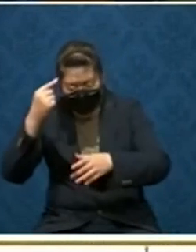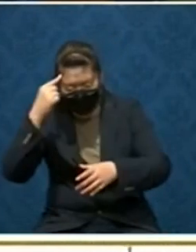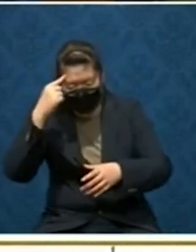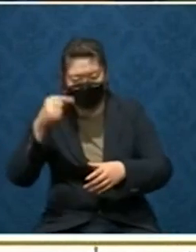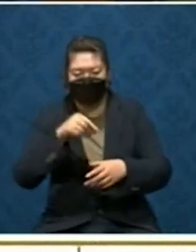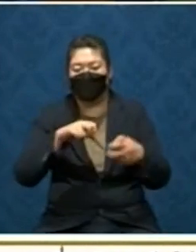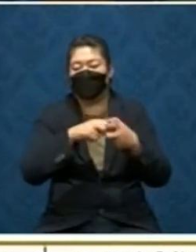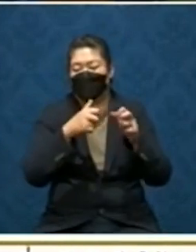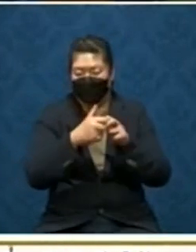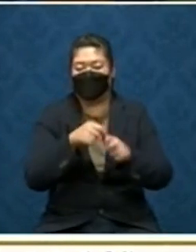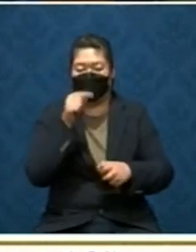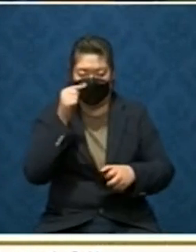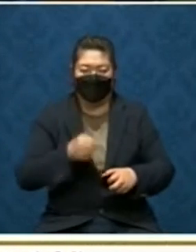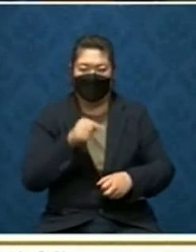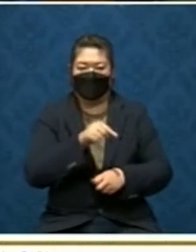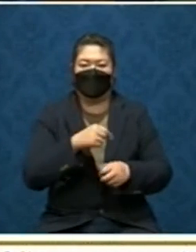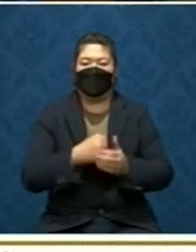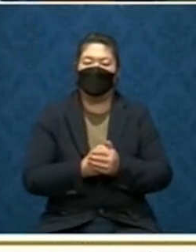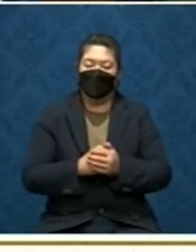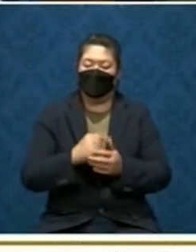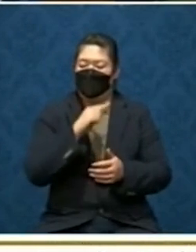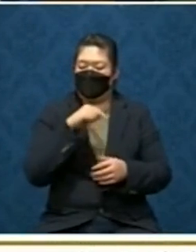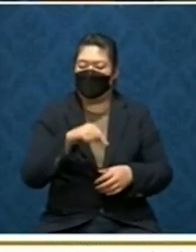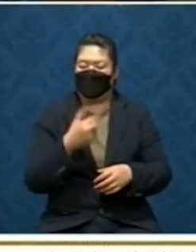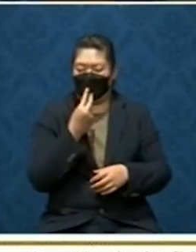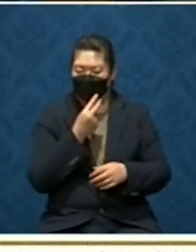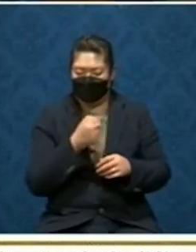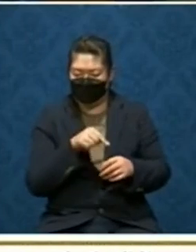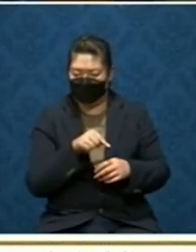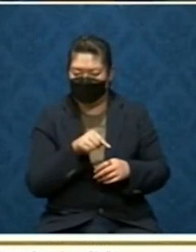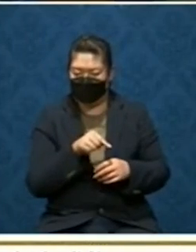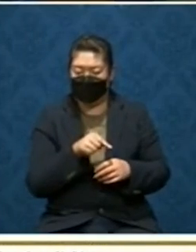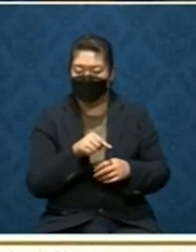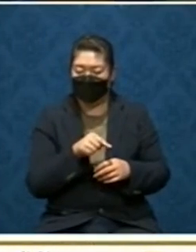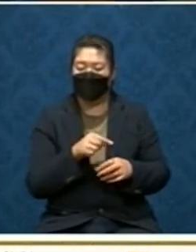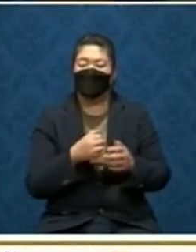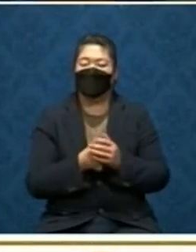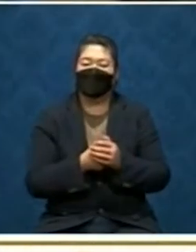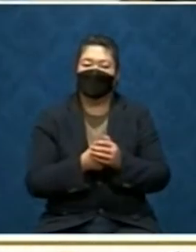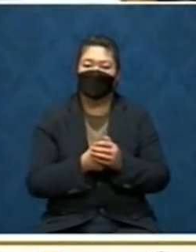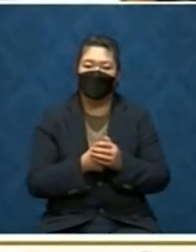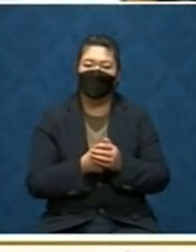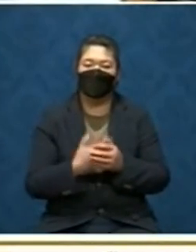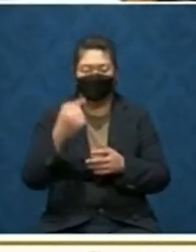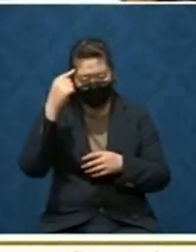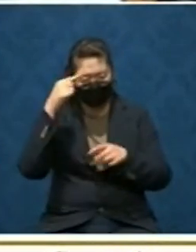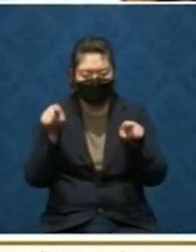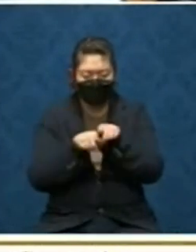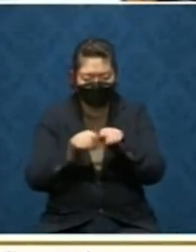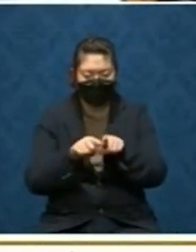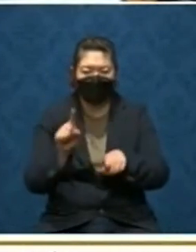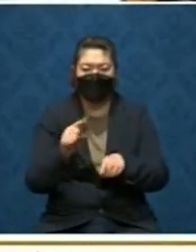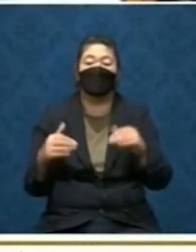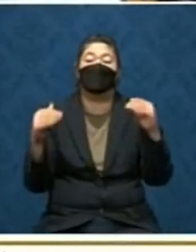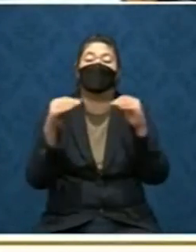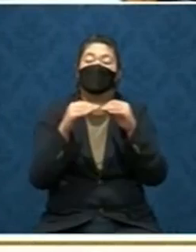และถึงแม้ว่าท่านจะไม่เห็นด้วยกับข้อเรียกร้องเหล่านั้นแต่อย่างน้อยมีสิ่งหนึ่งที่เราทุกคนต้องเห็นตรงกันคือสิทธิ